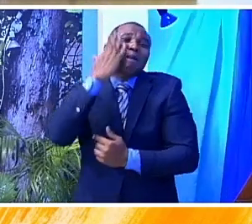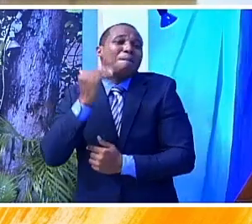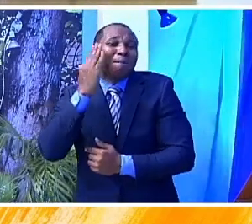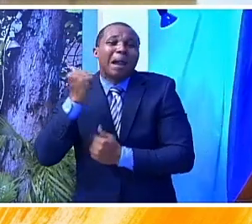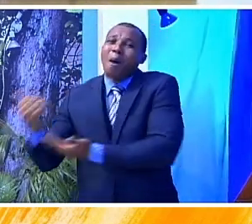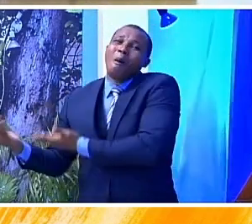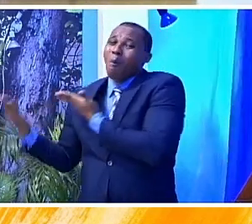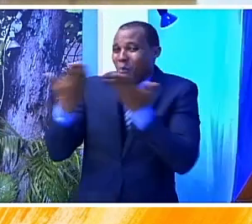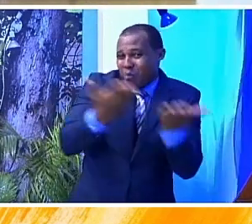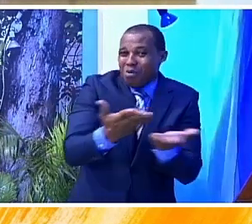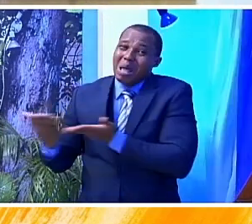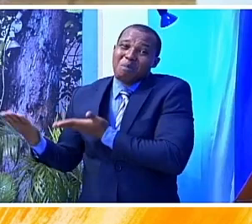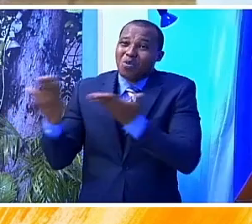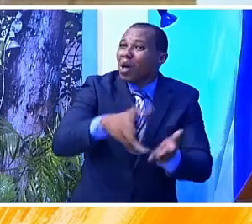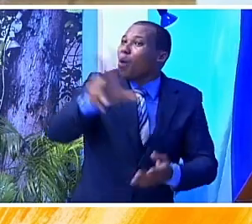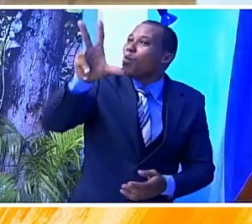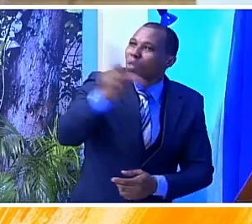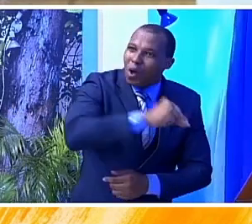nous.